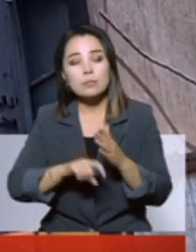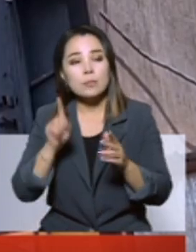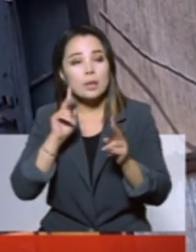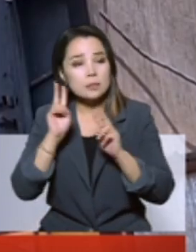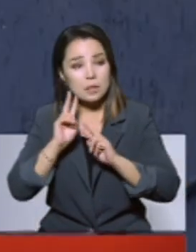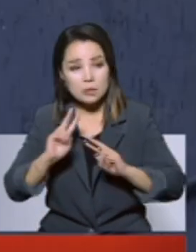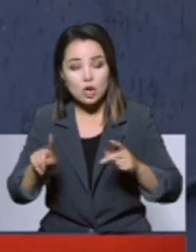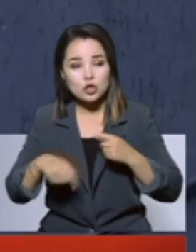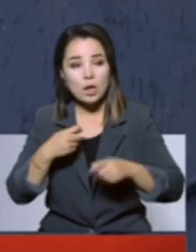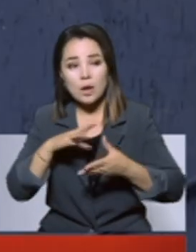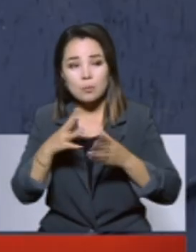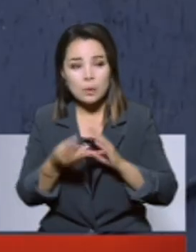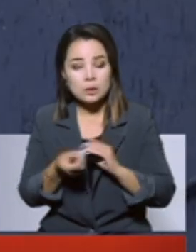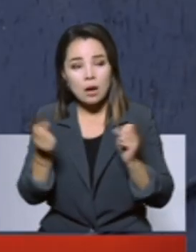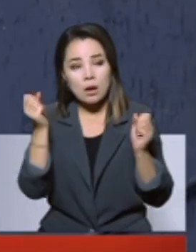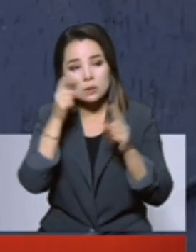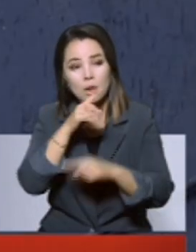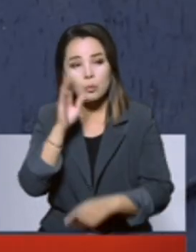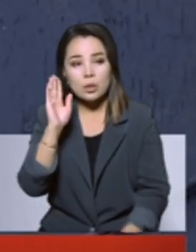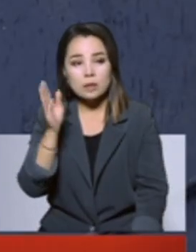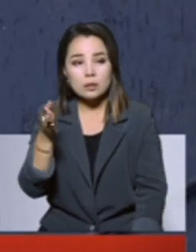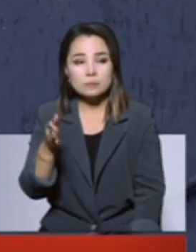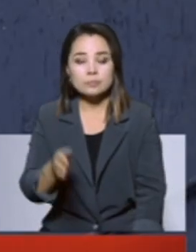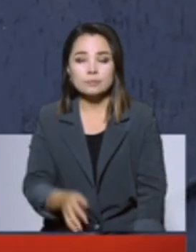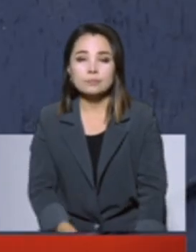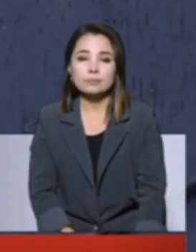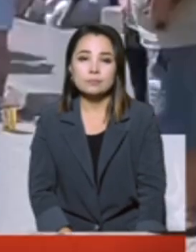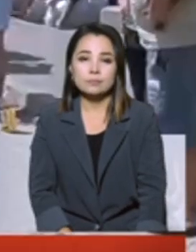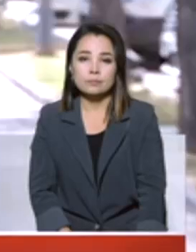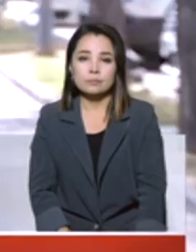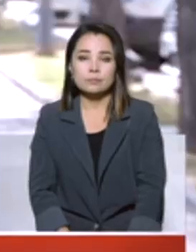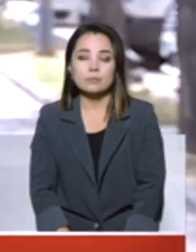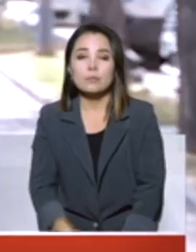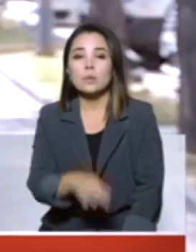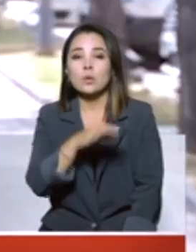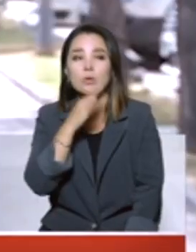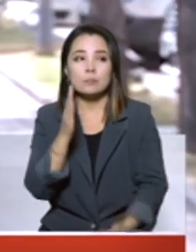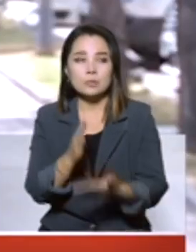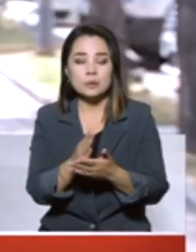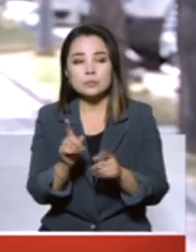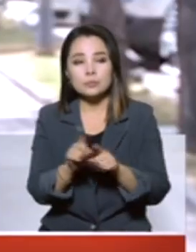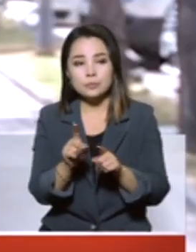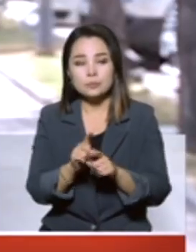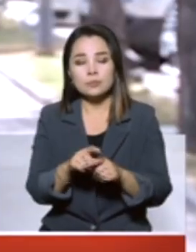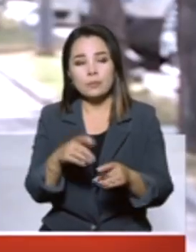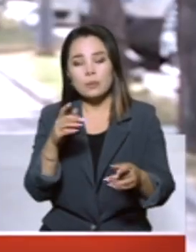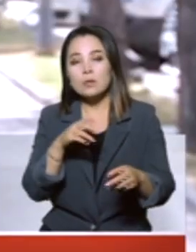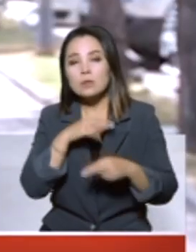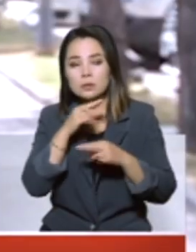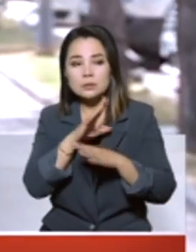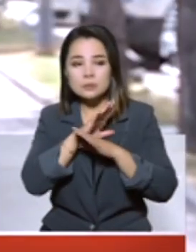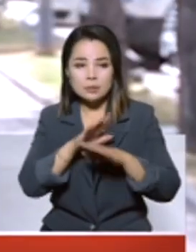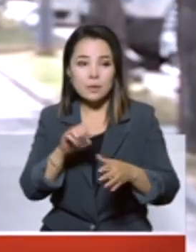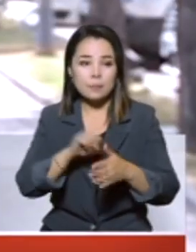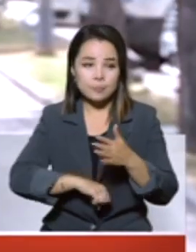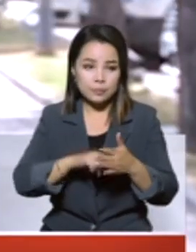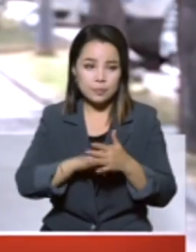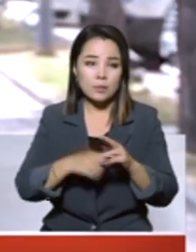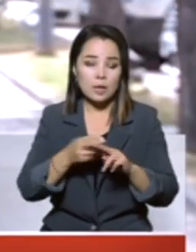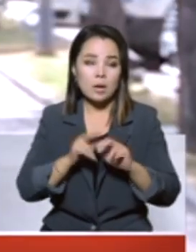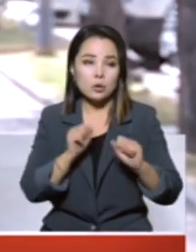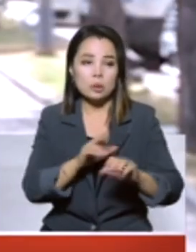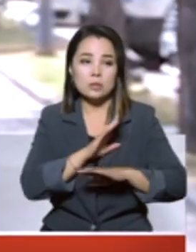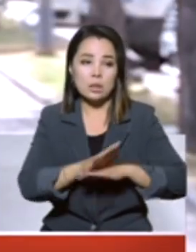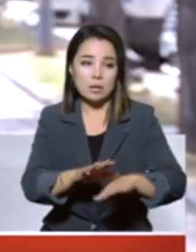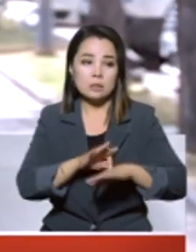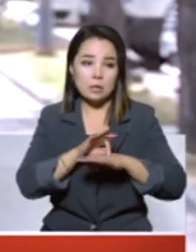белгісіз, шығын көлемі анықталып жатыр. Көбісі немқұрайлықпен қарап, сақтандыру жұмыстарын жүргізбеген. Егер